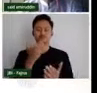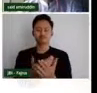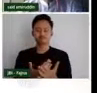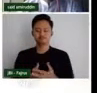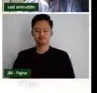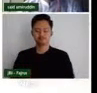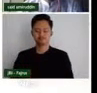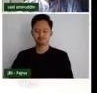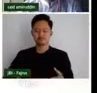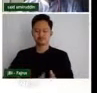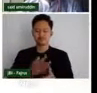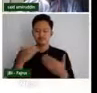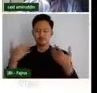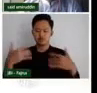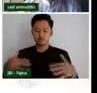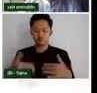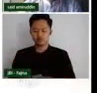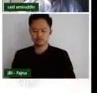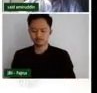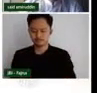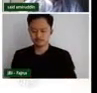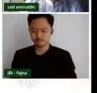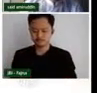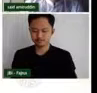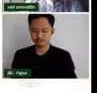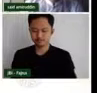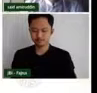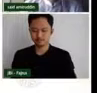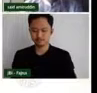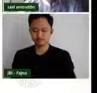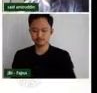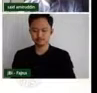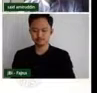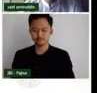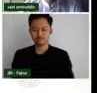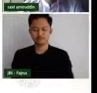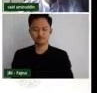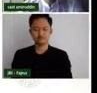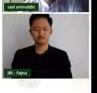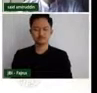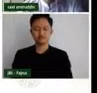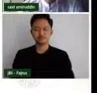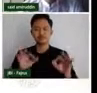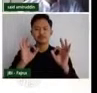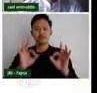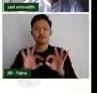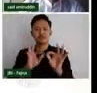mana sesuai dengan tema kita hari ini, jadi saya mengambil judul yaitu pendidikan inklusi di sekolah umum.